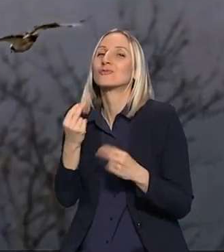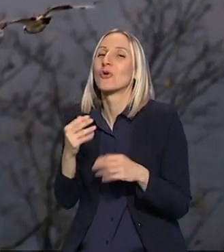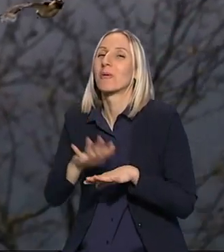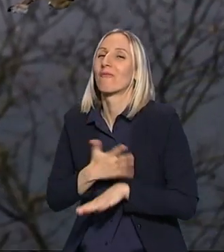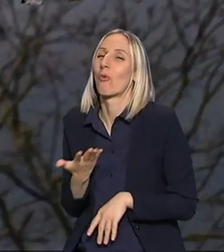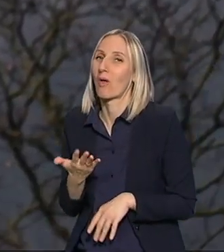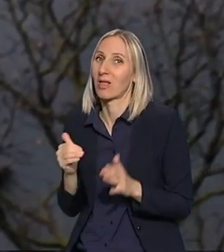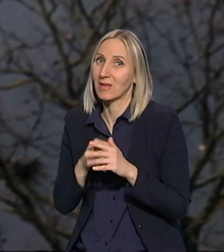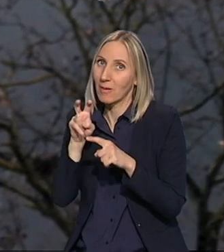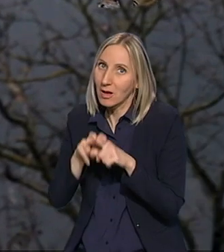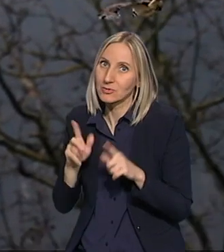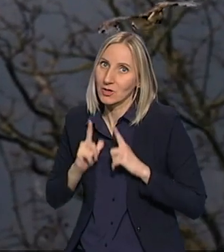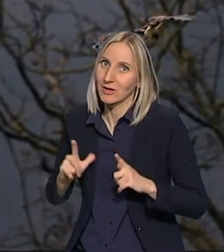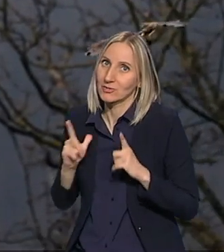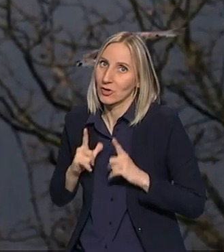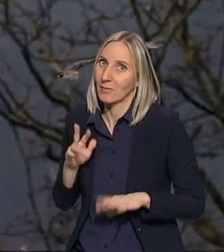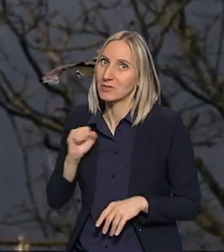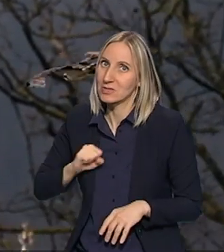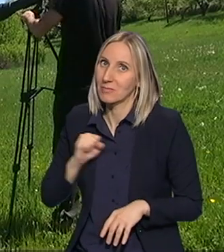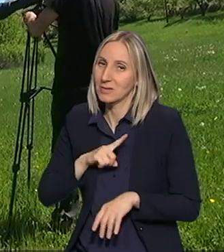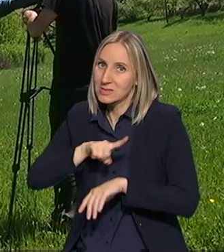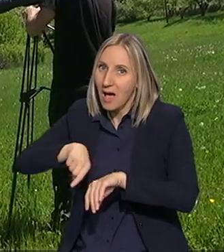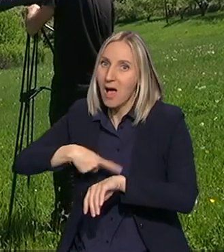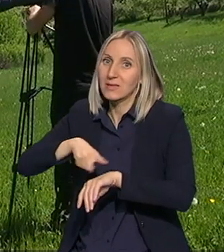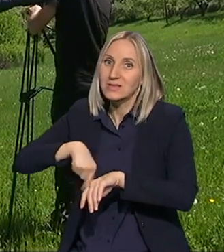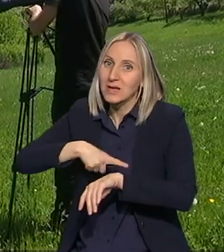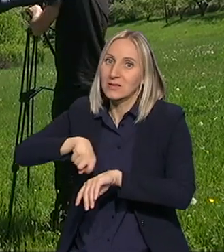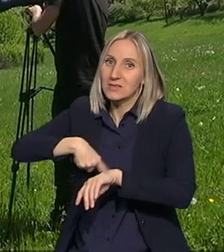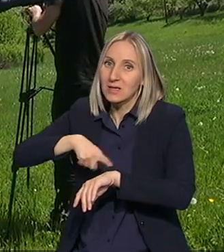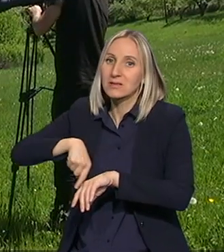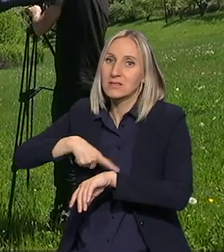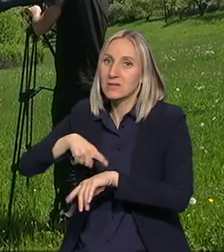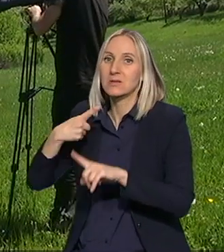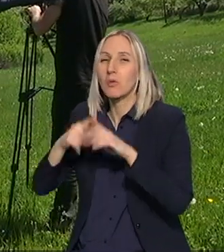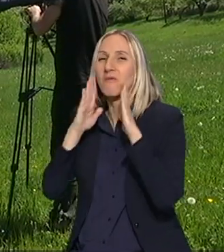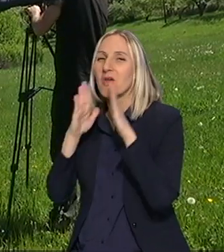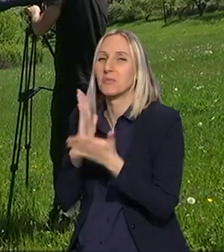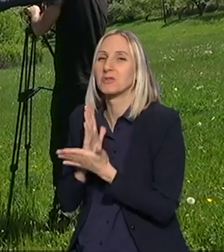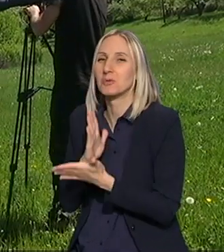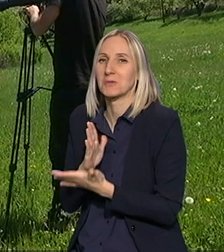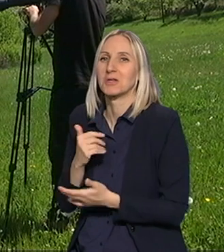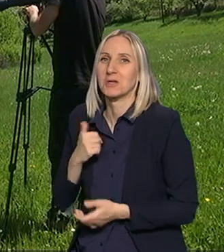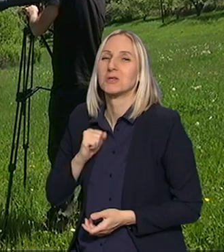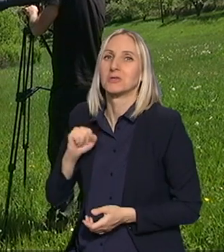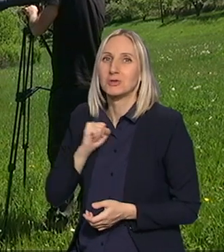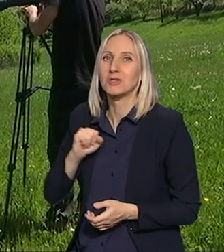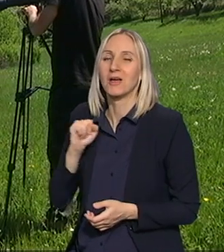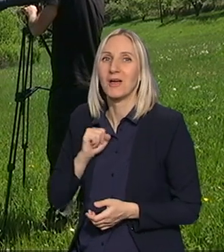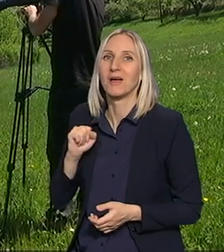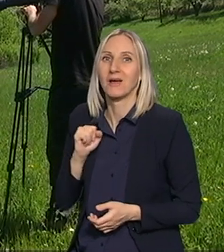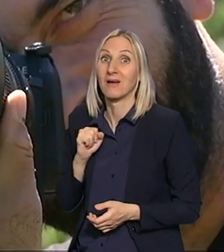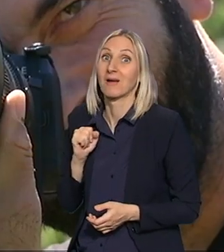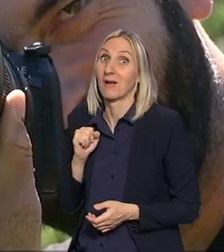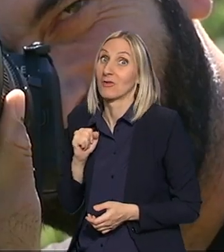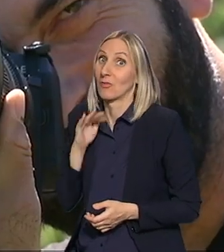da sediš tu, da po sativima. I da veruješ u sebi, znači, i to je nešto važnije